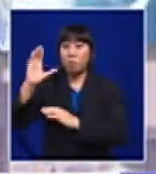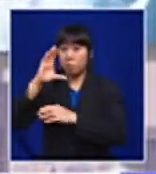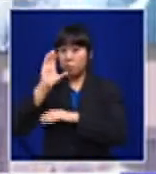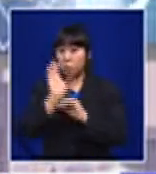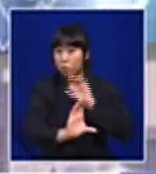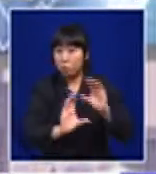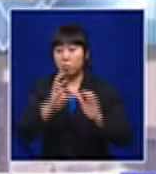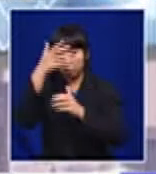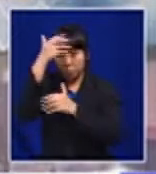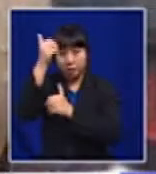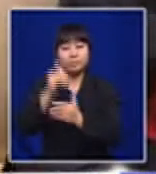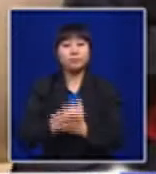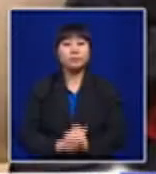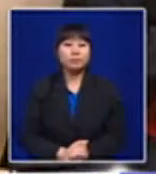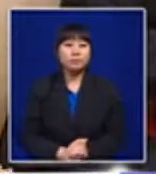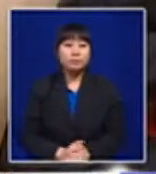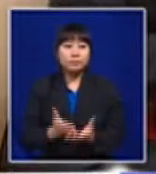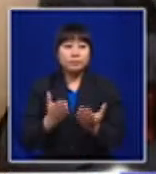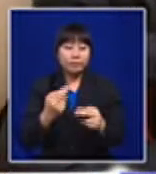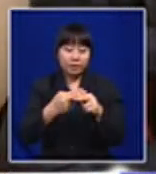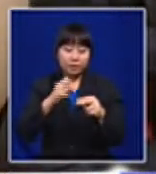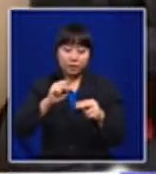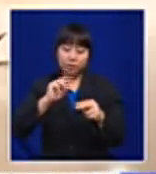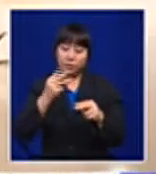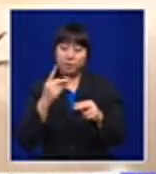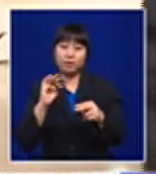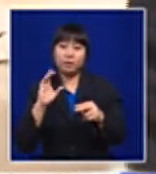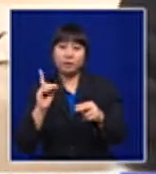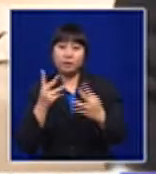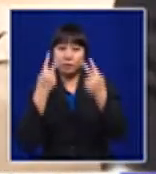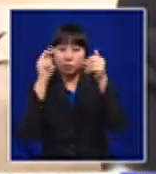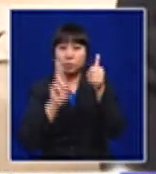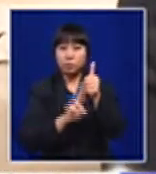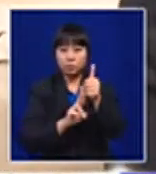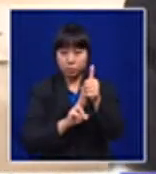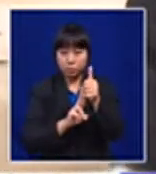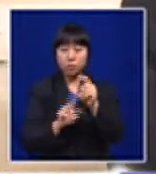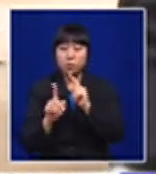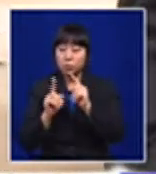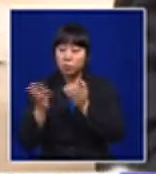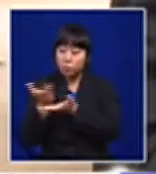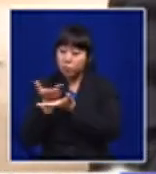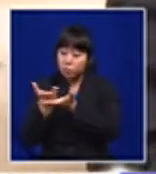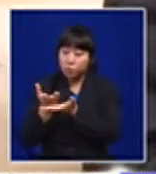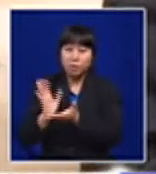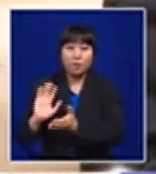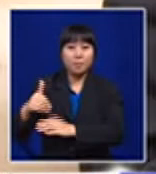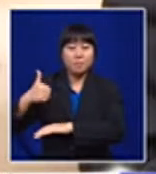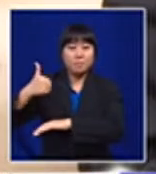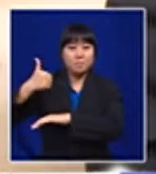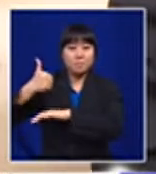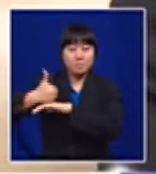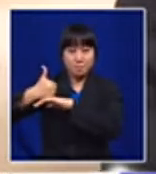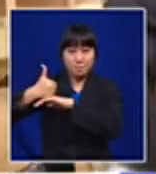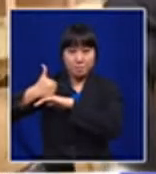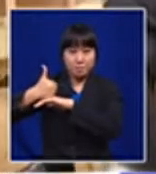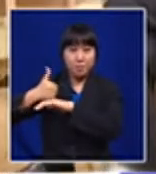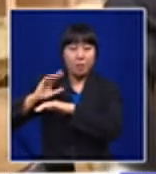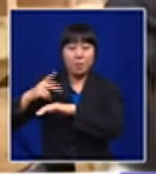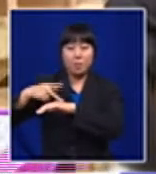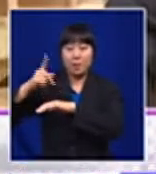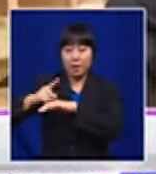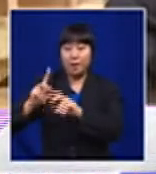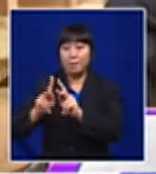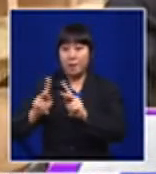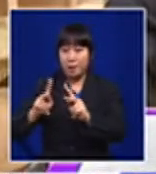างเป็นธรรมค่ะนายสมคิดจาตุศรีพิทักษ์รองนายกรัฐมนตรีหารือกับสุลต่านอาเหม็ดบินสุลัยเยมประธานกร